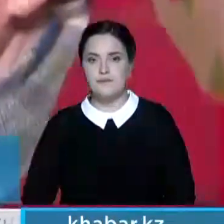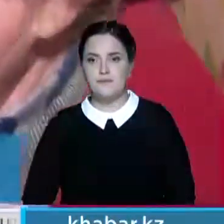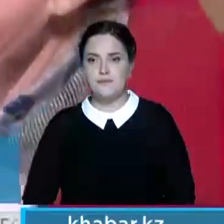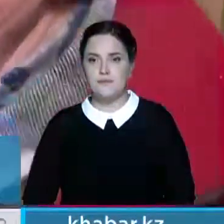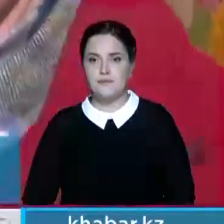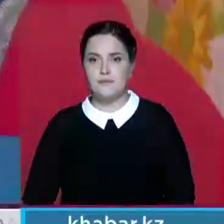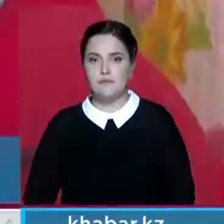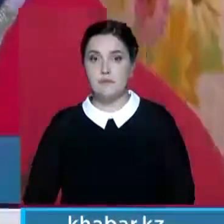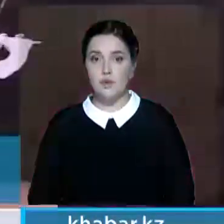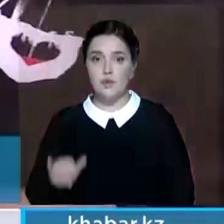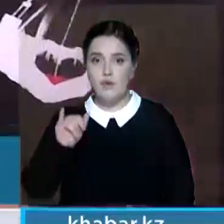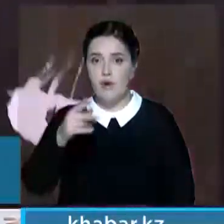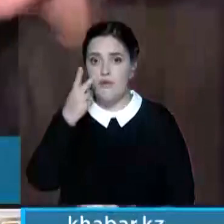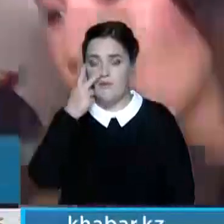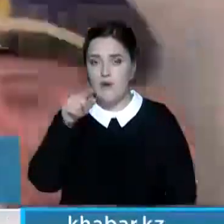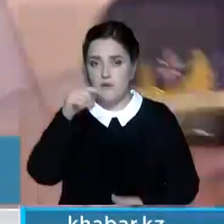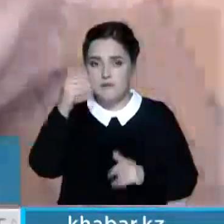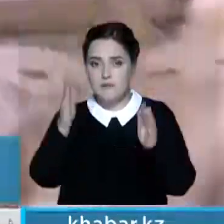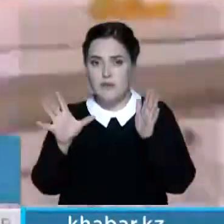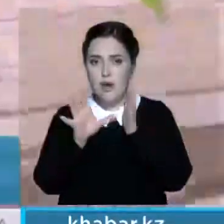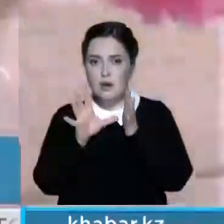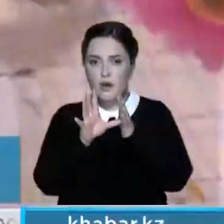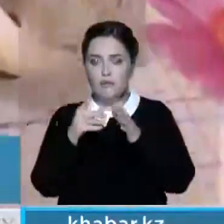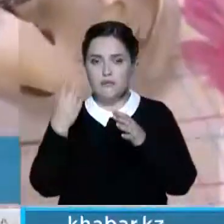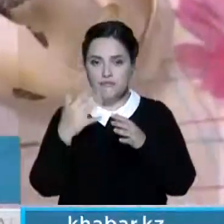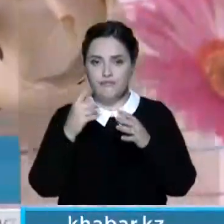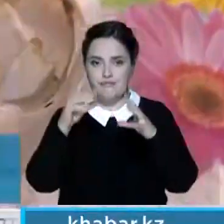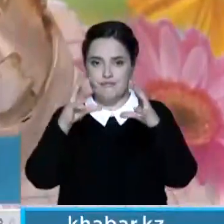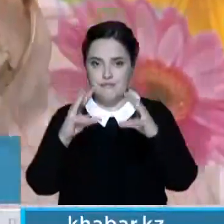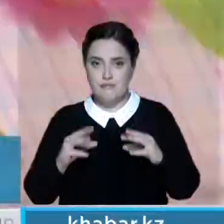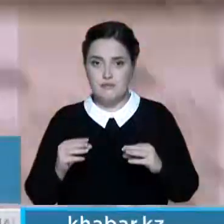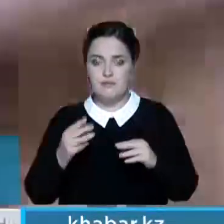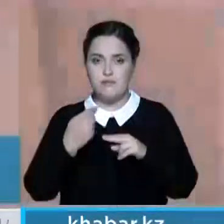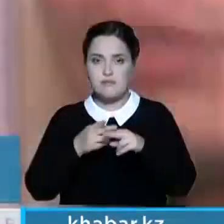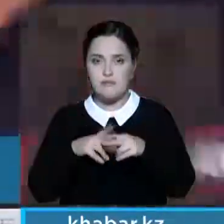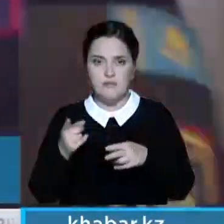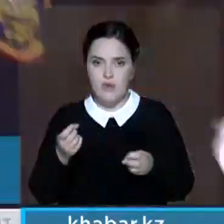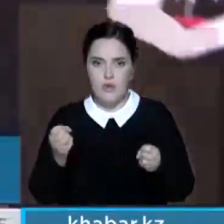щитовая аж расплавилась. Это же крышку сняли, чтобы не плавилось. Это же небезопасно.